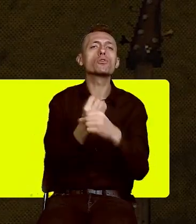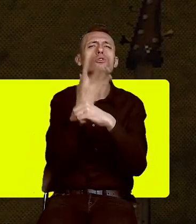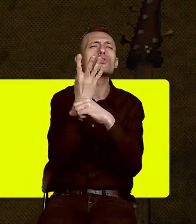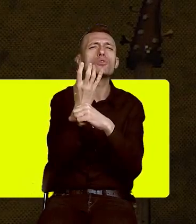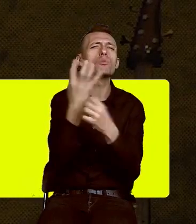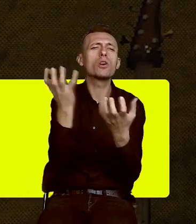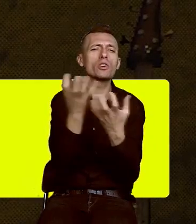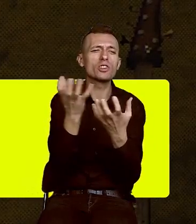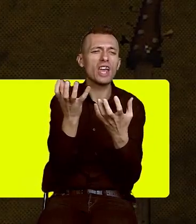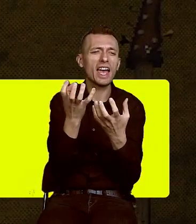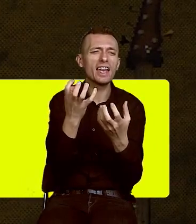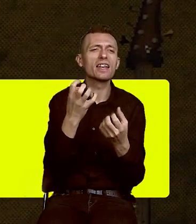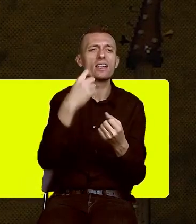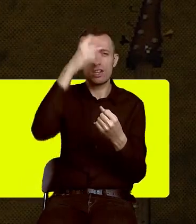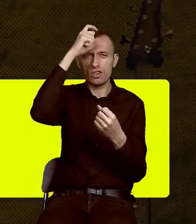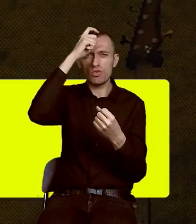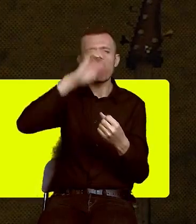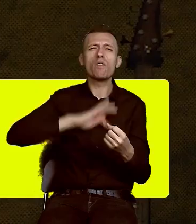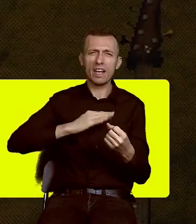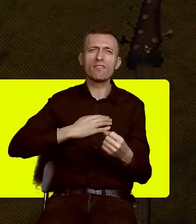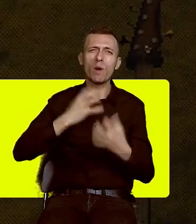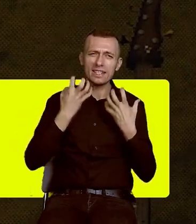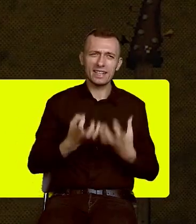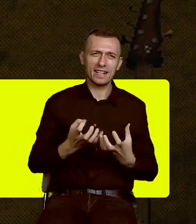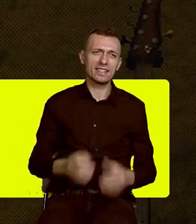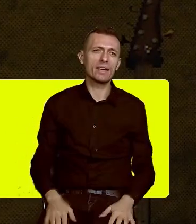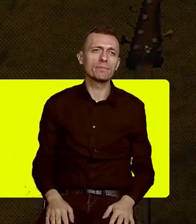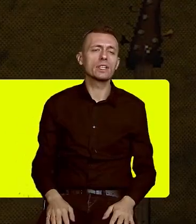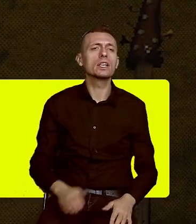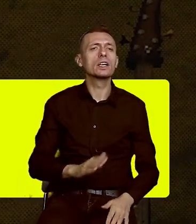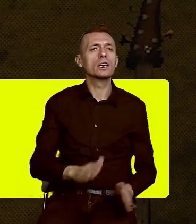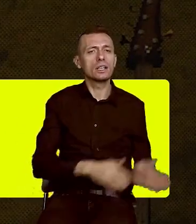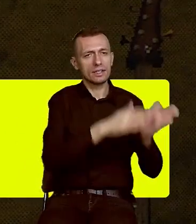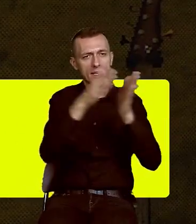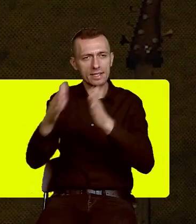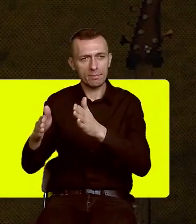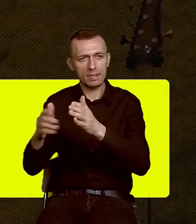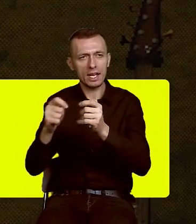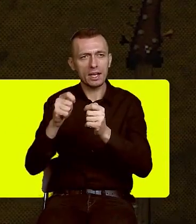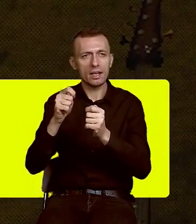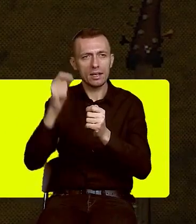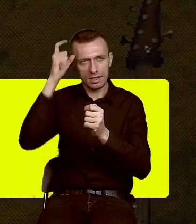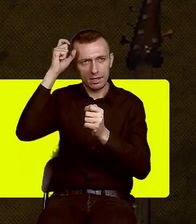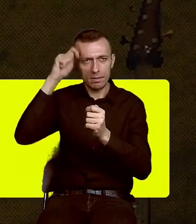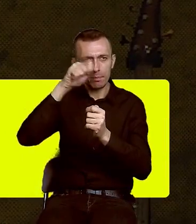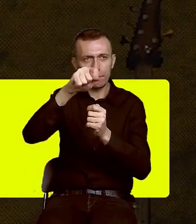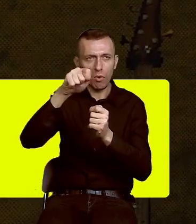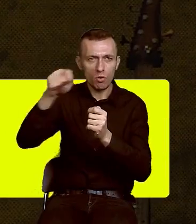pociągają i nęcą. I teraz jak rozwija się pokusa? Gdy żądza się rozwinie, rodzi